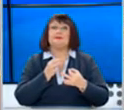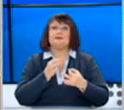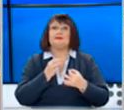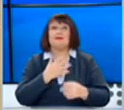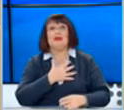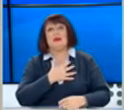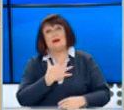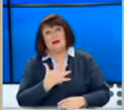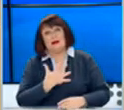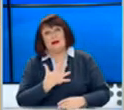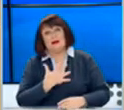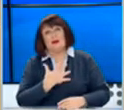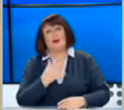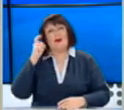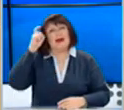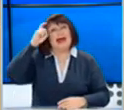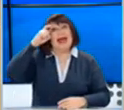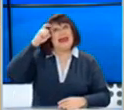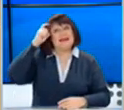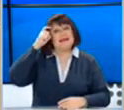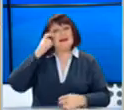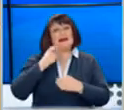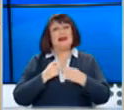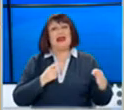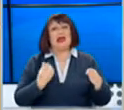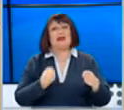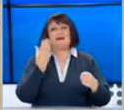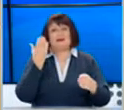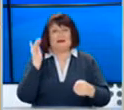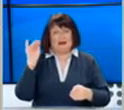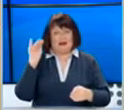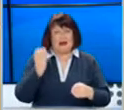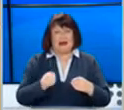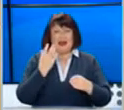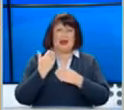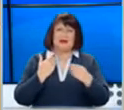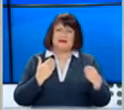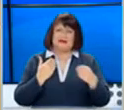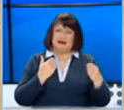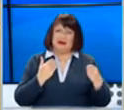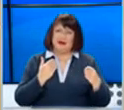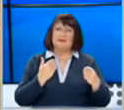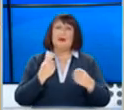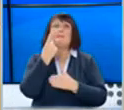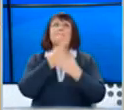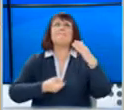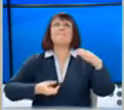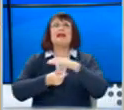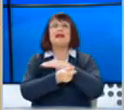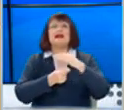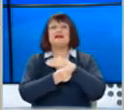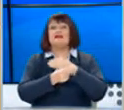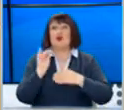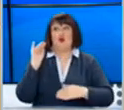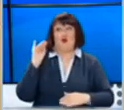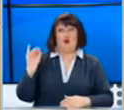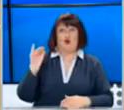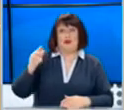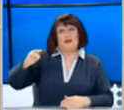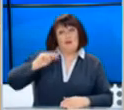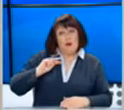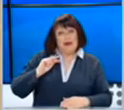αγαπητό κύριο Χαρίτση, τον οποίον ρώτησα, μιας και αναφέρθηκε στο μεταναστευτικό, και δεν μου απάντησε.